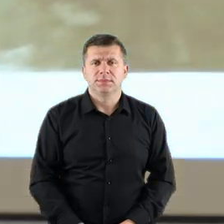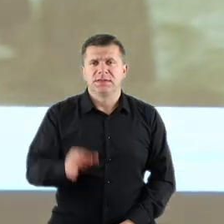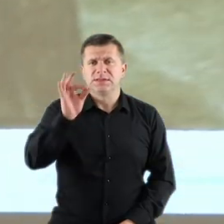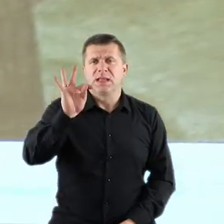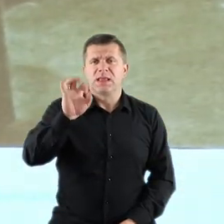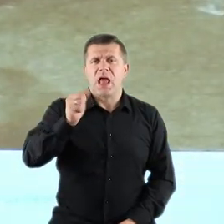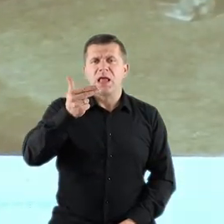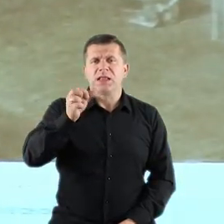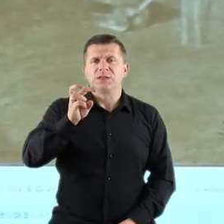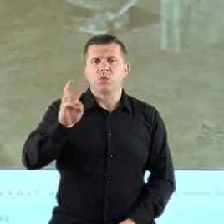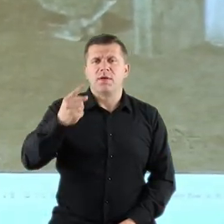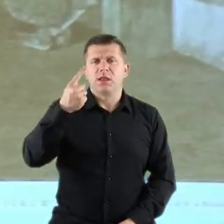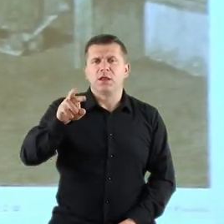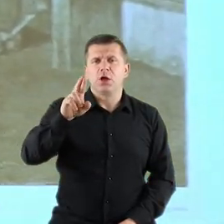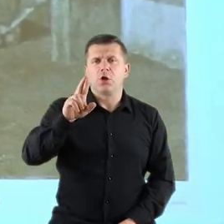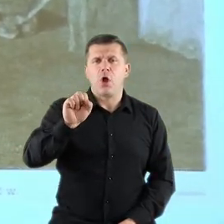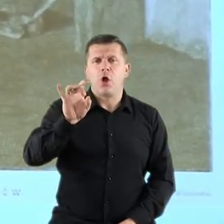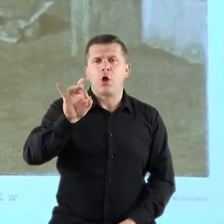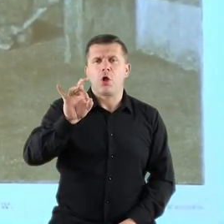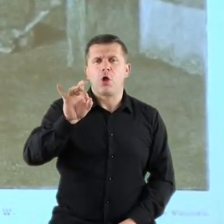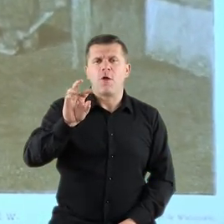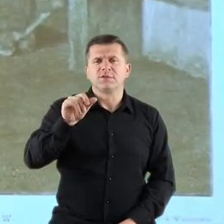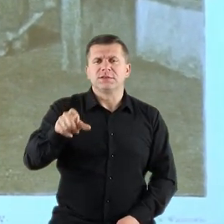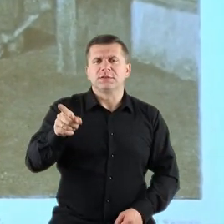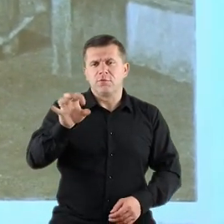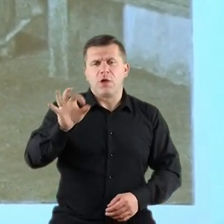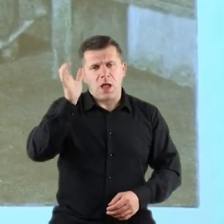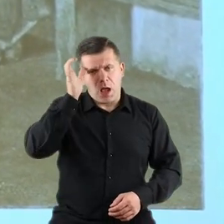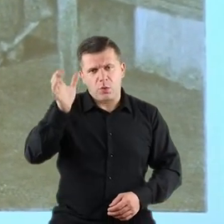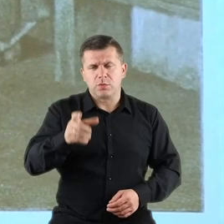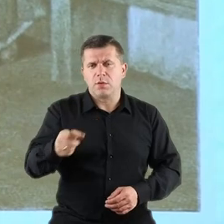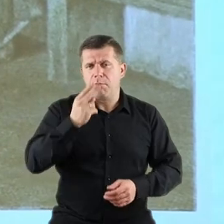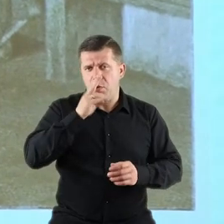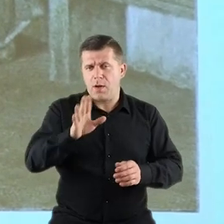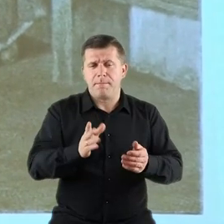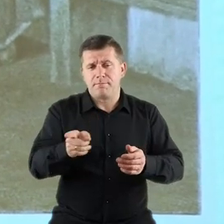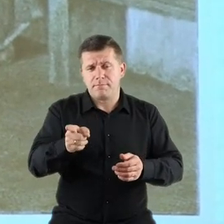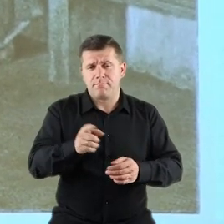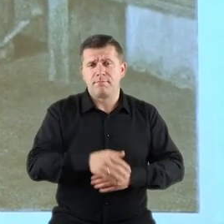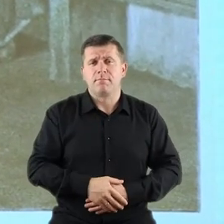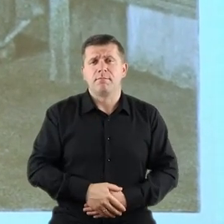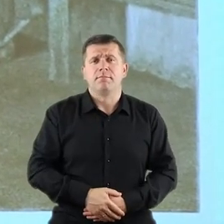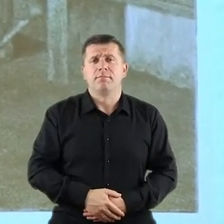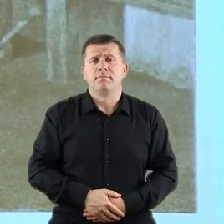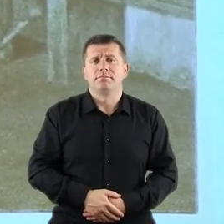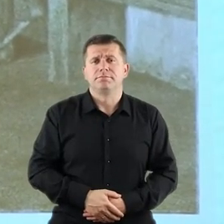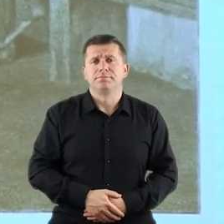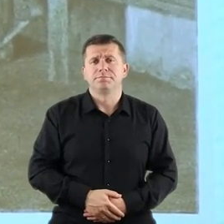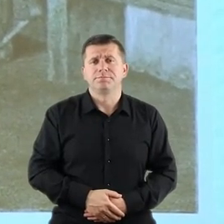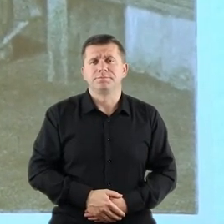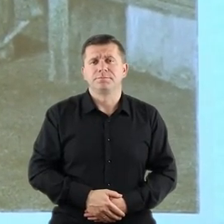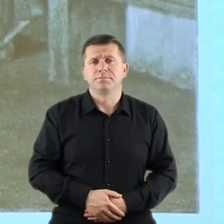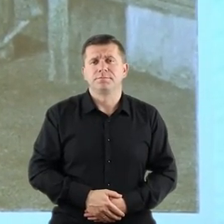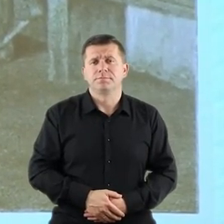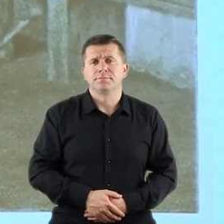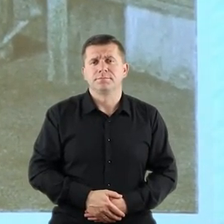pokazujący zdejmowanie uroków a więc mamy babkę która No pewnie tutaj ma coś